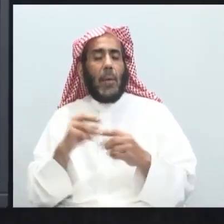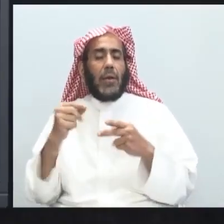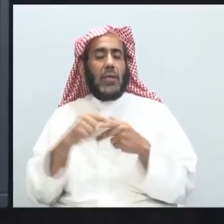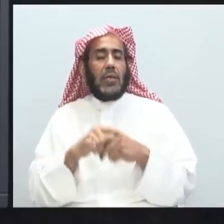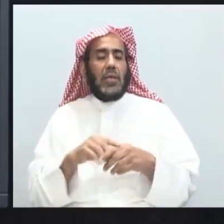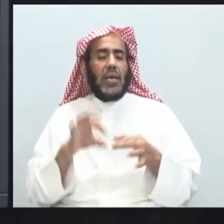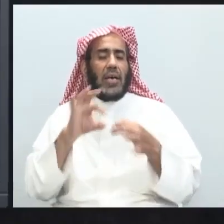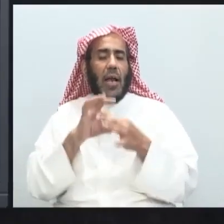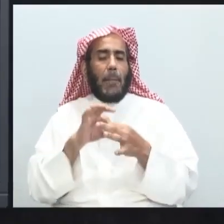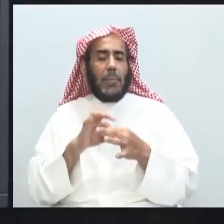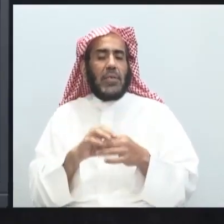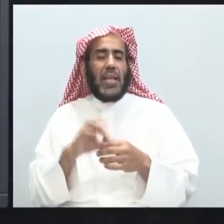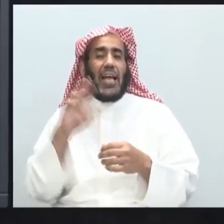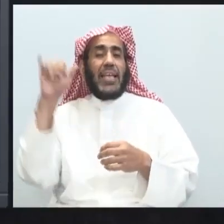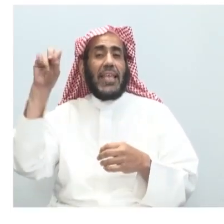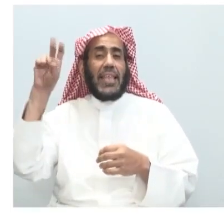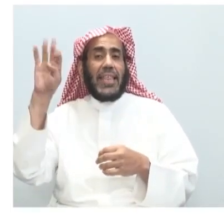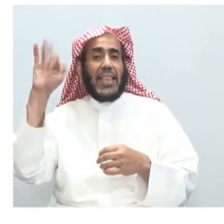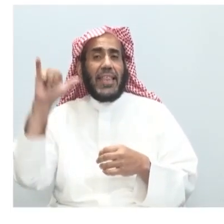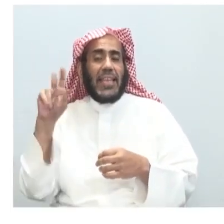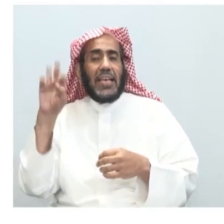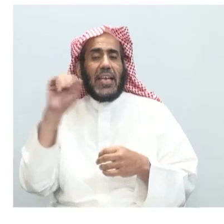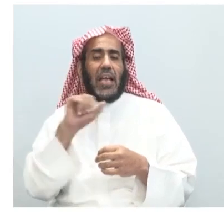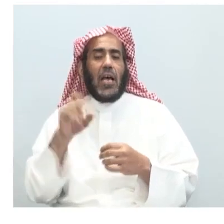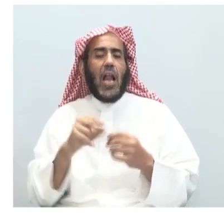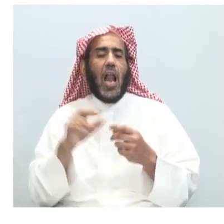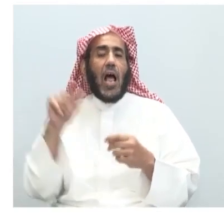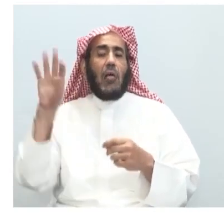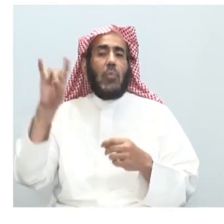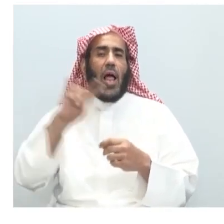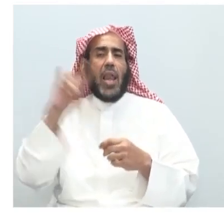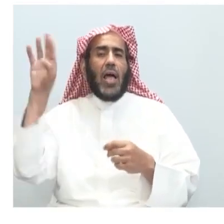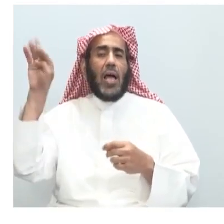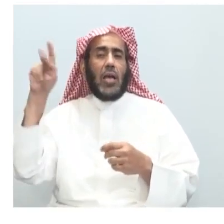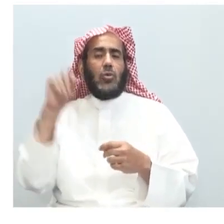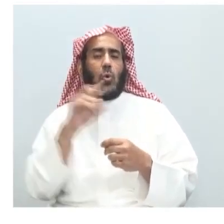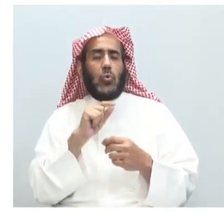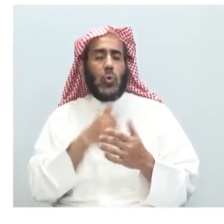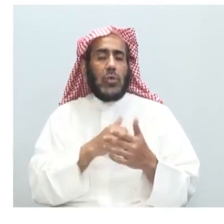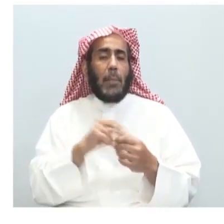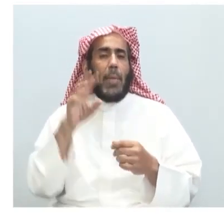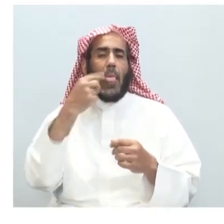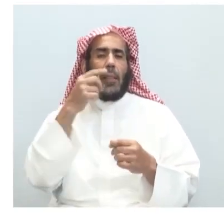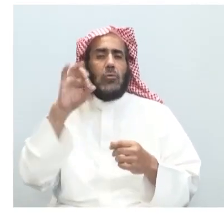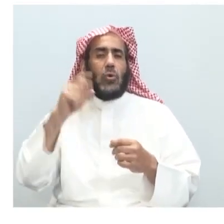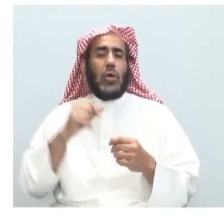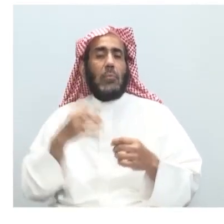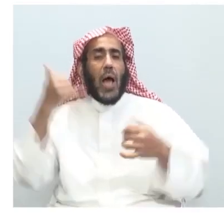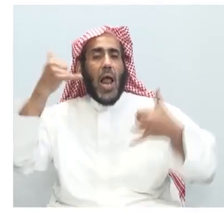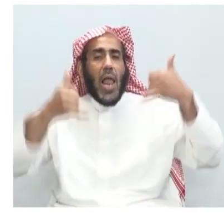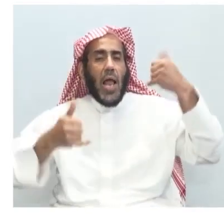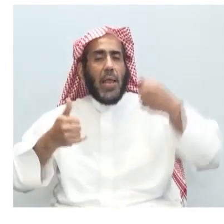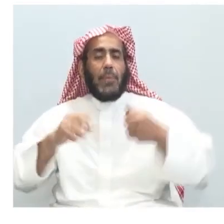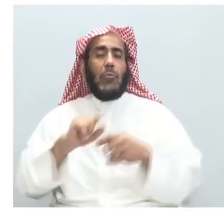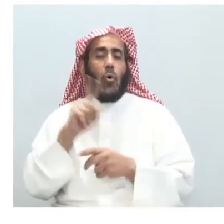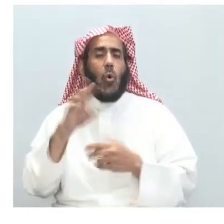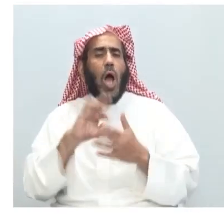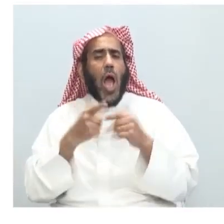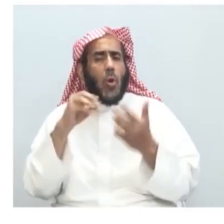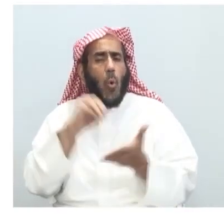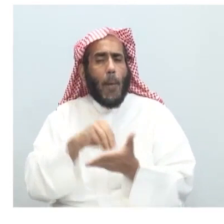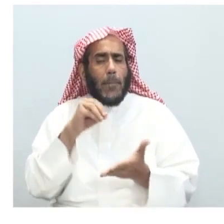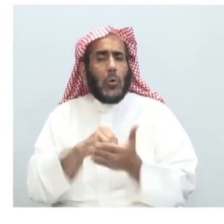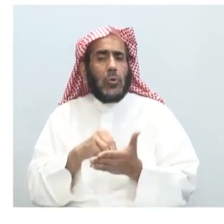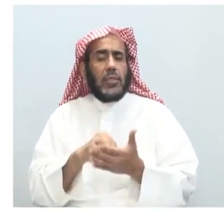عباره عن رابطه ايثريه اللاكتوز هو يسمى بسكر الحليب سكر الحليب اين هو